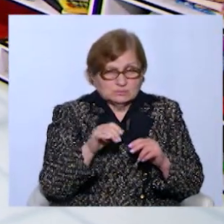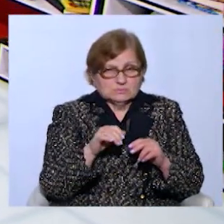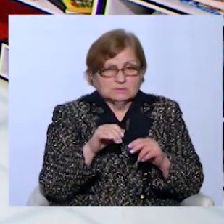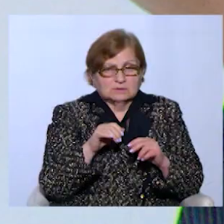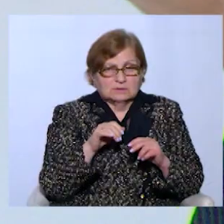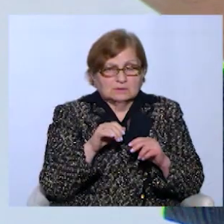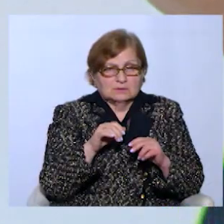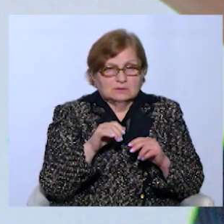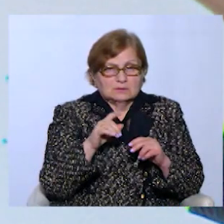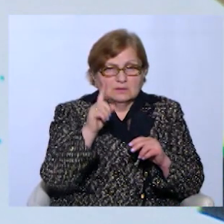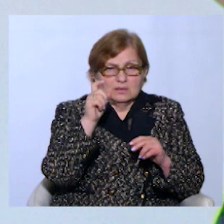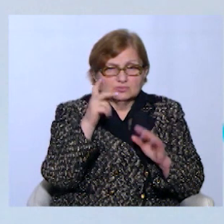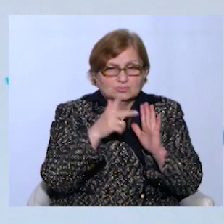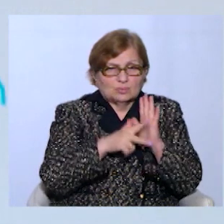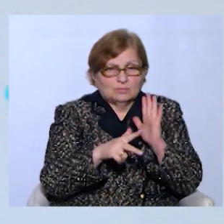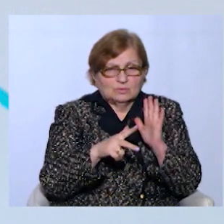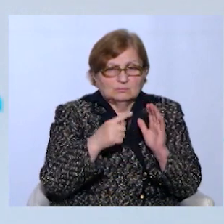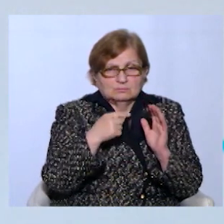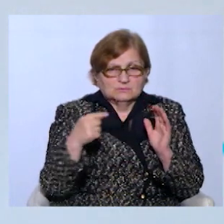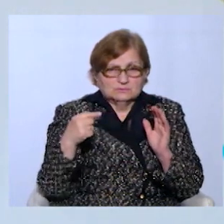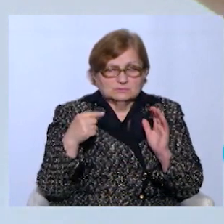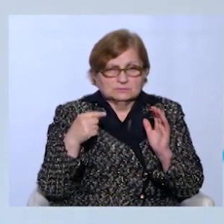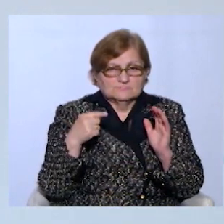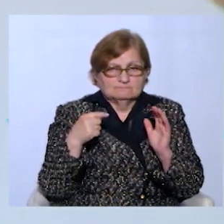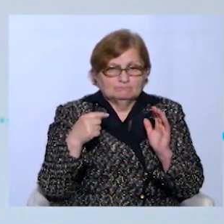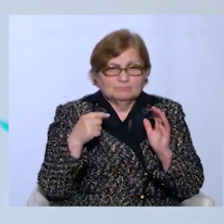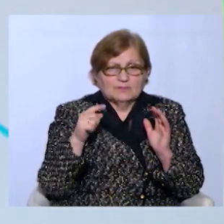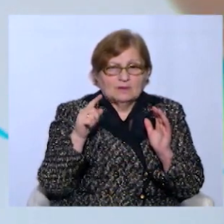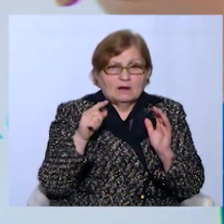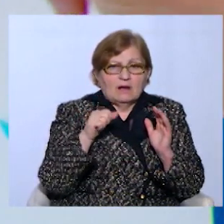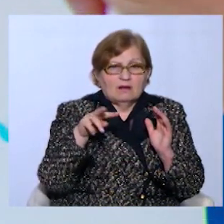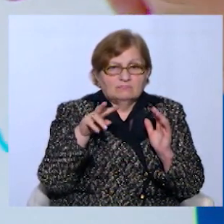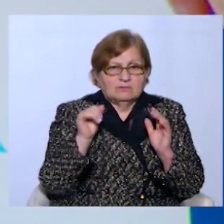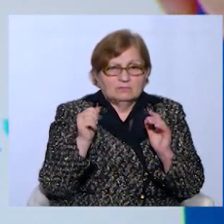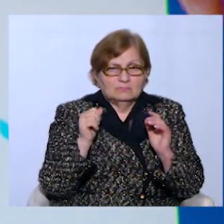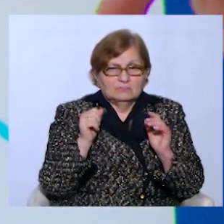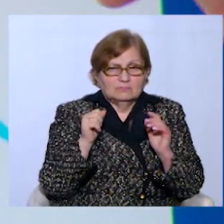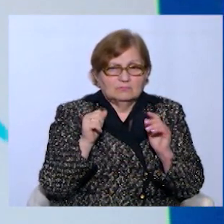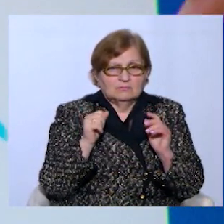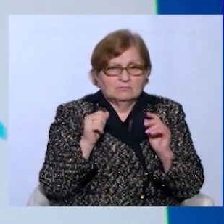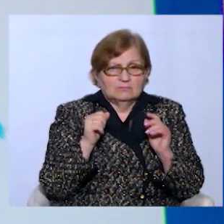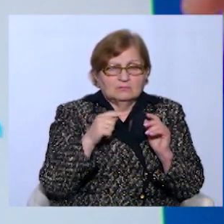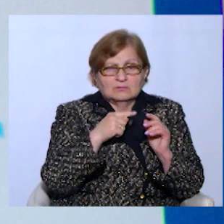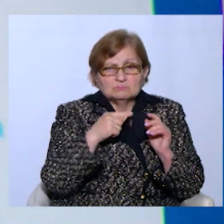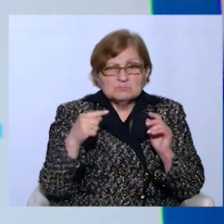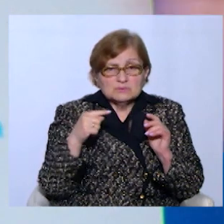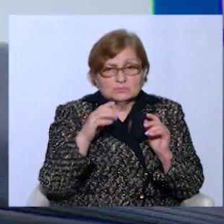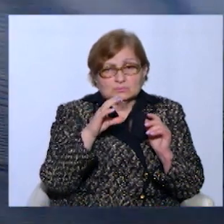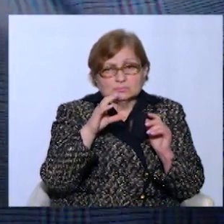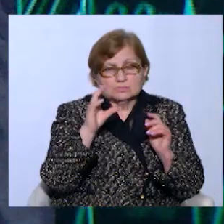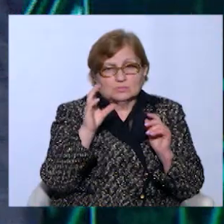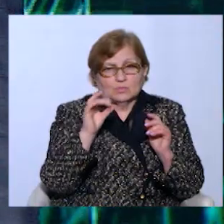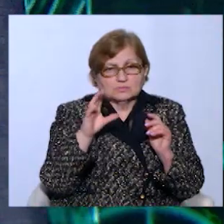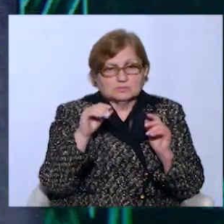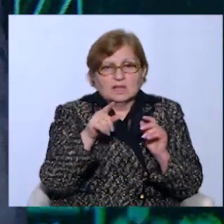კოსინუს 180 გრადუსი მინუს ალფა უდრის მინუს კოსინუს ალფას. აქ